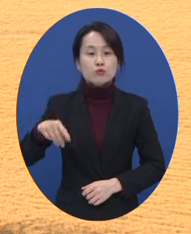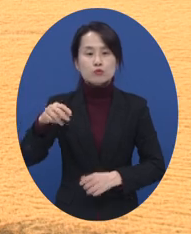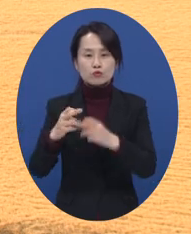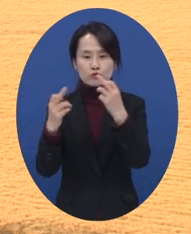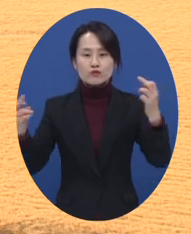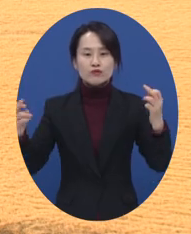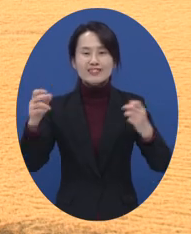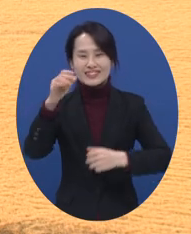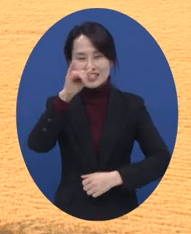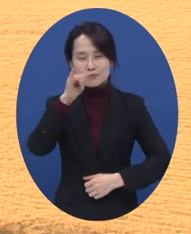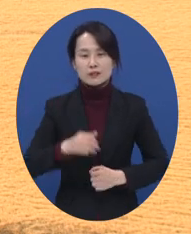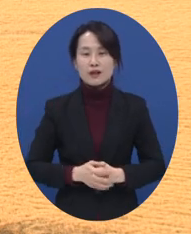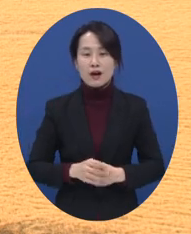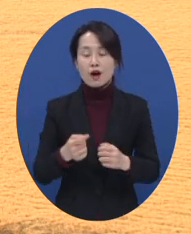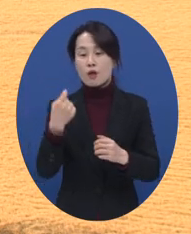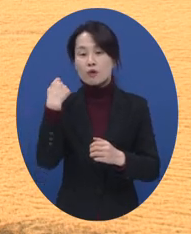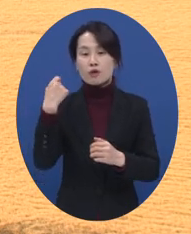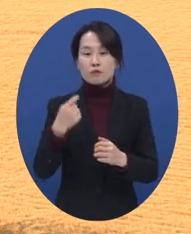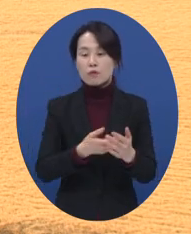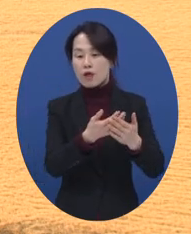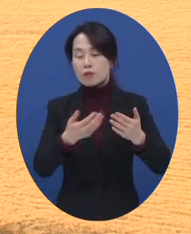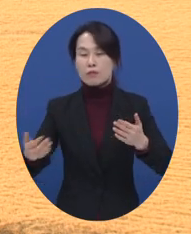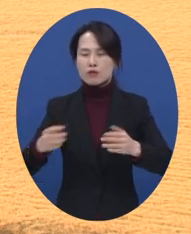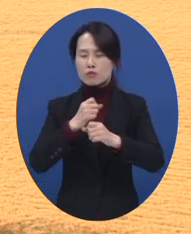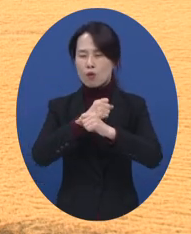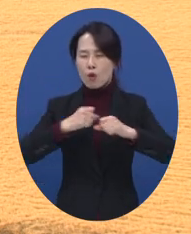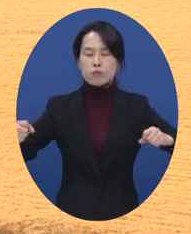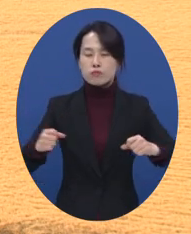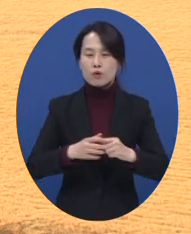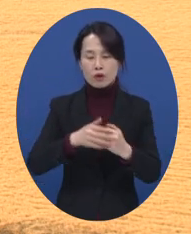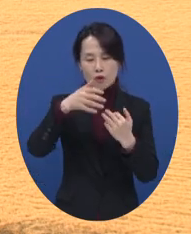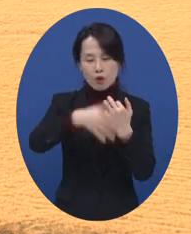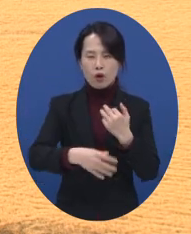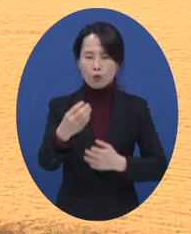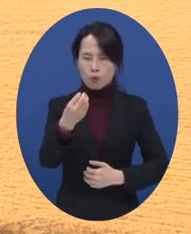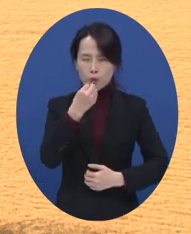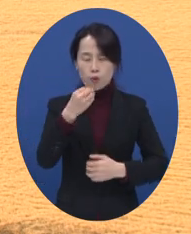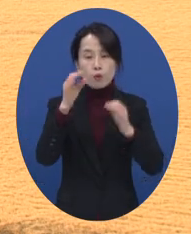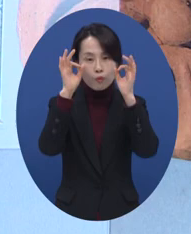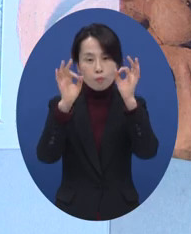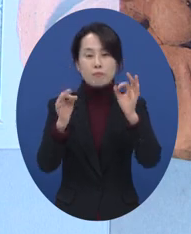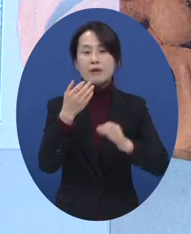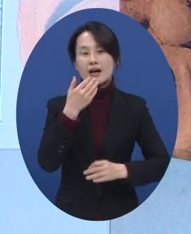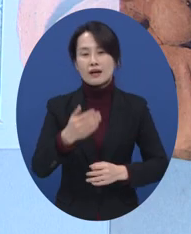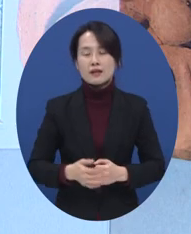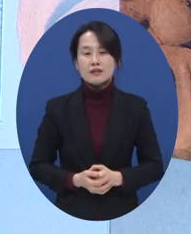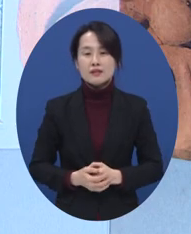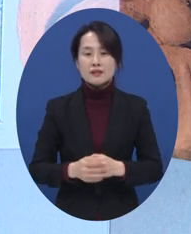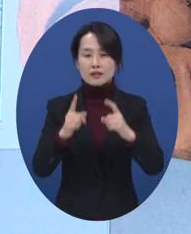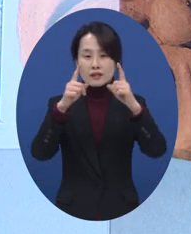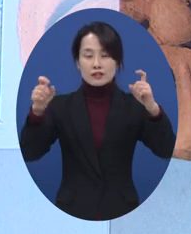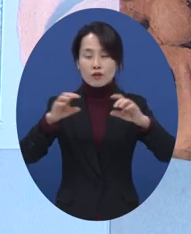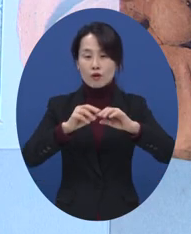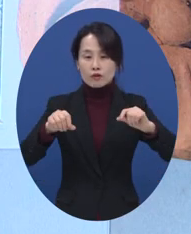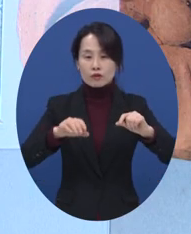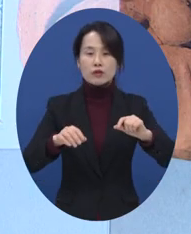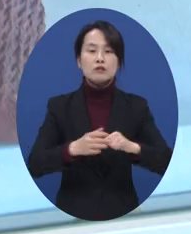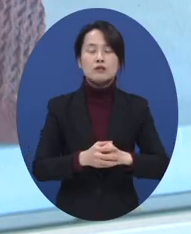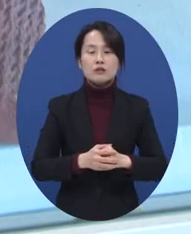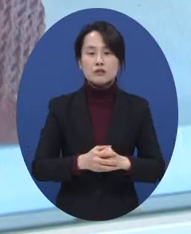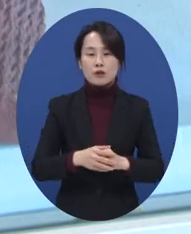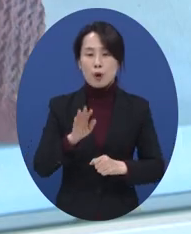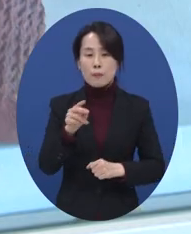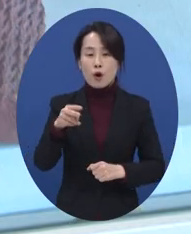임진강의 탁 트인 풍경과 또 절경인 주상절리의 모습을 감상하실 수 있습니다 성터 에는 수막새 벼루